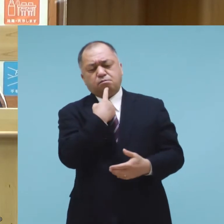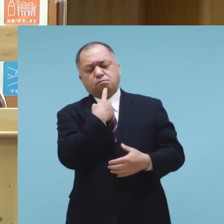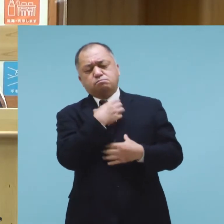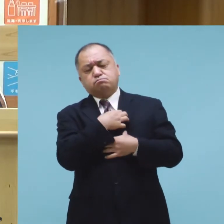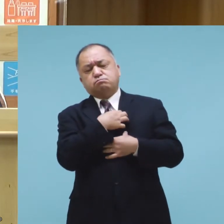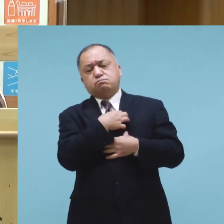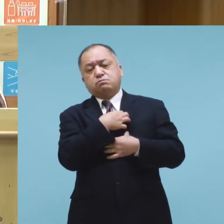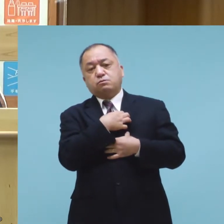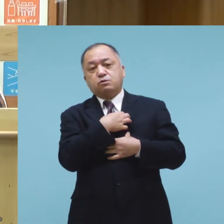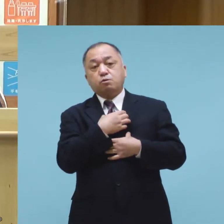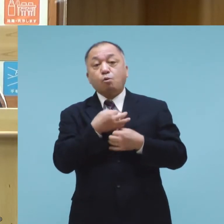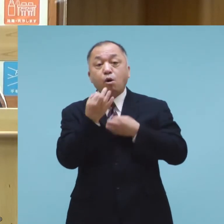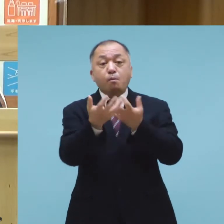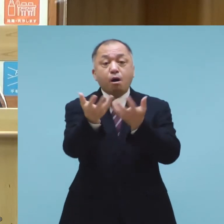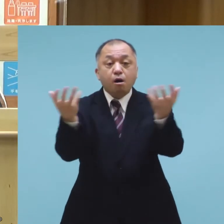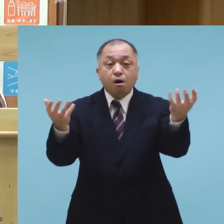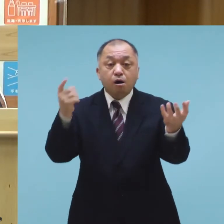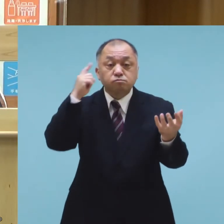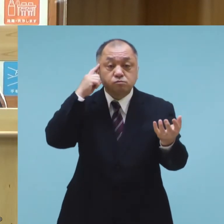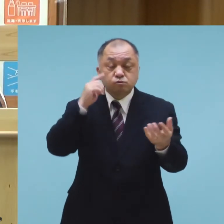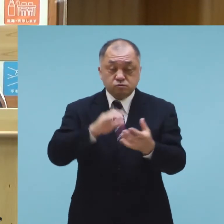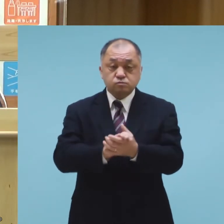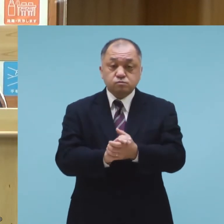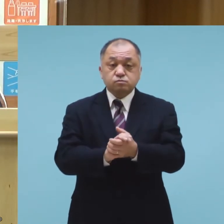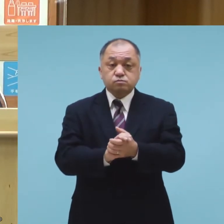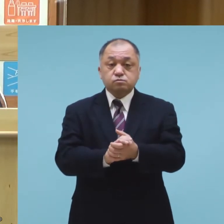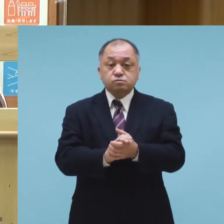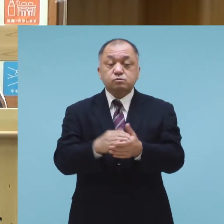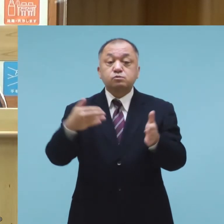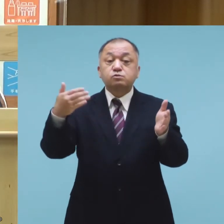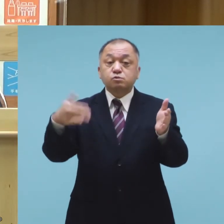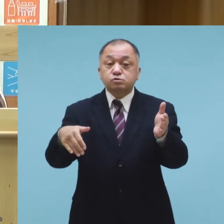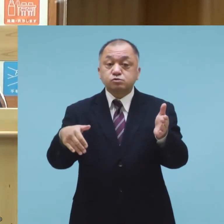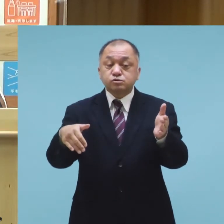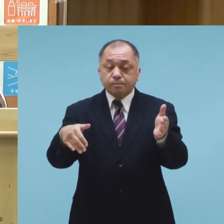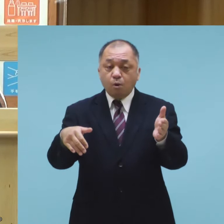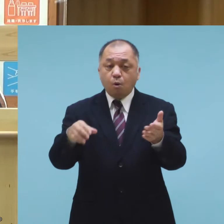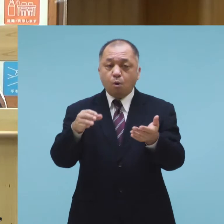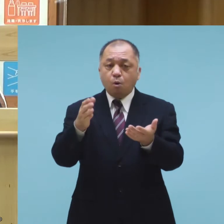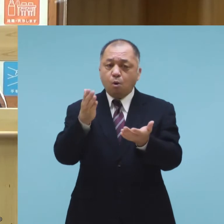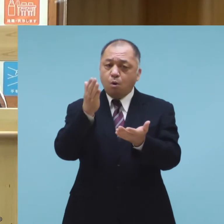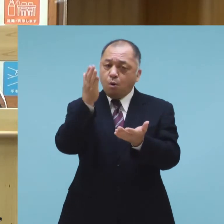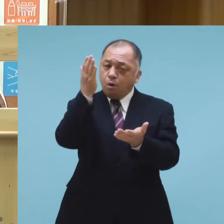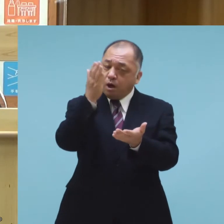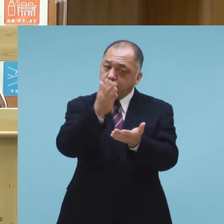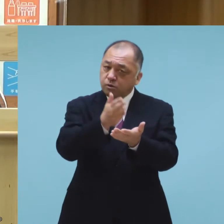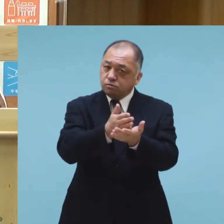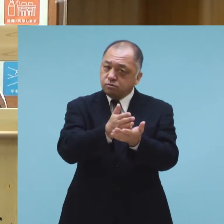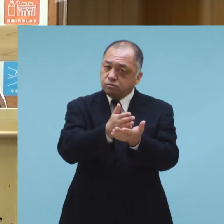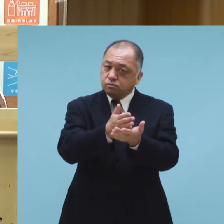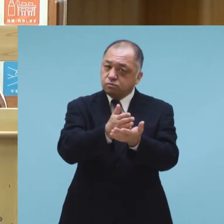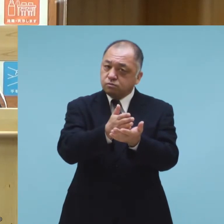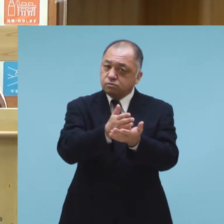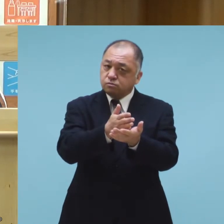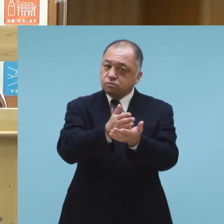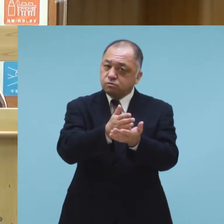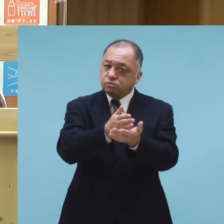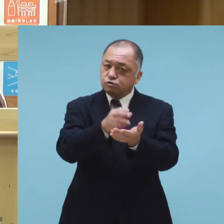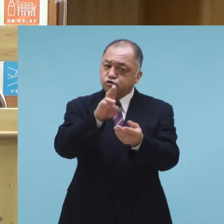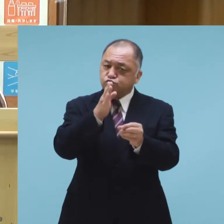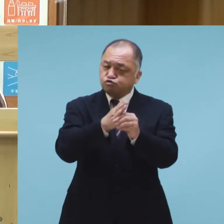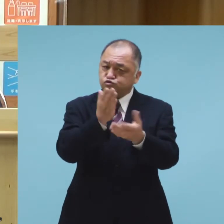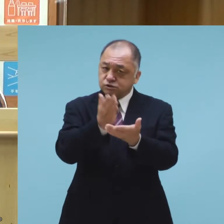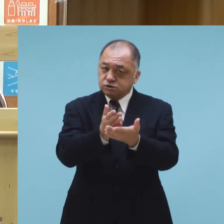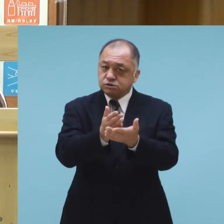うんですけども、途中での、やはり解除するシステムっていうのもあるとは思うんですが、この感染状